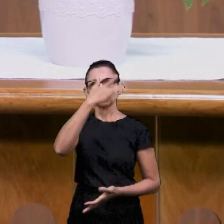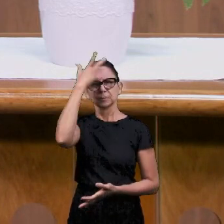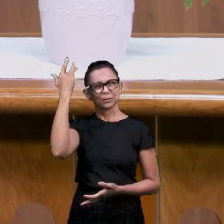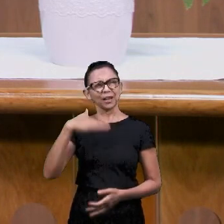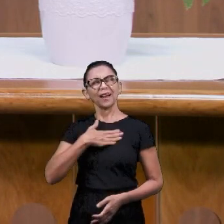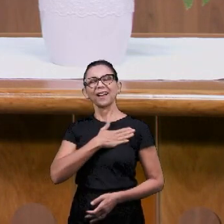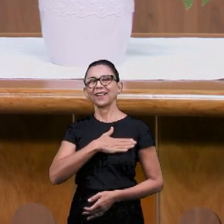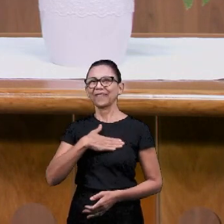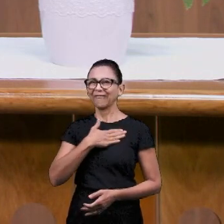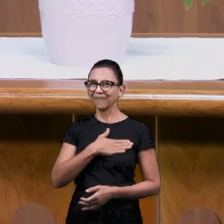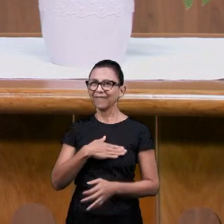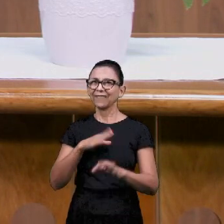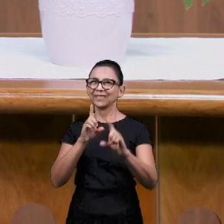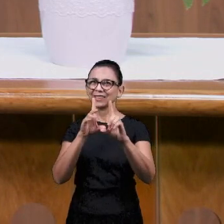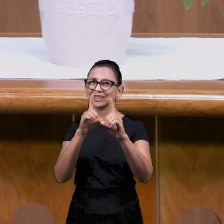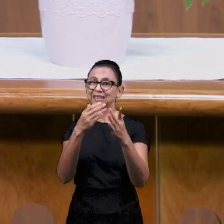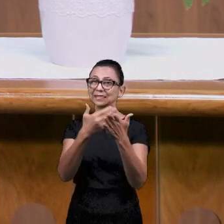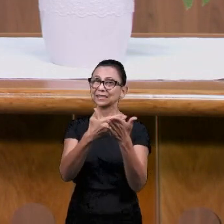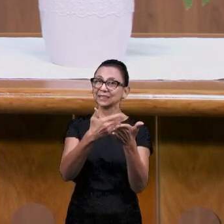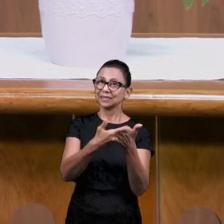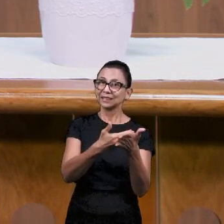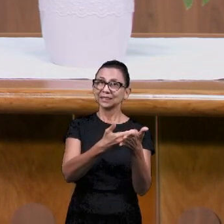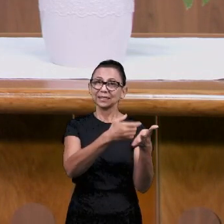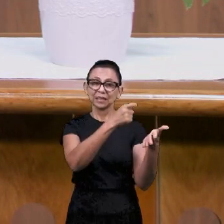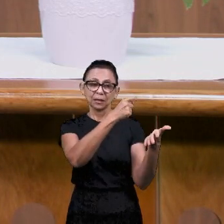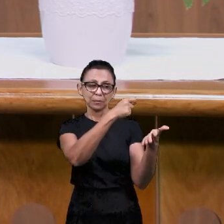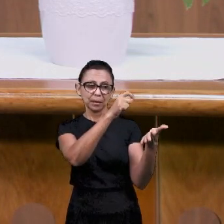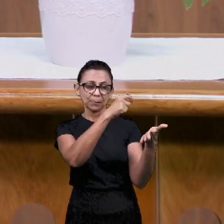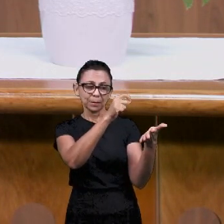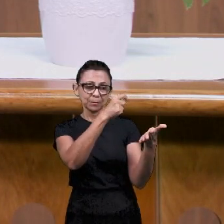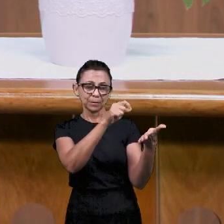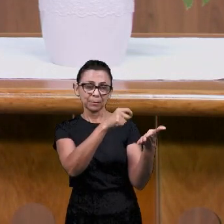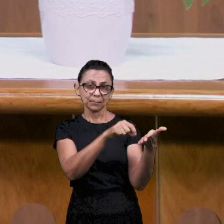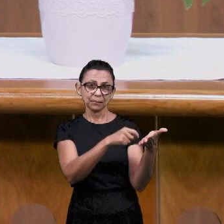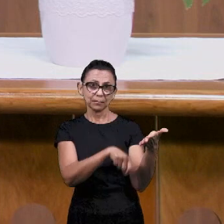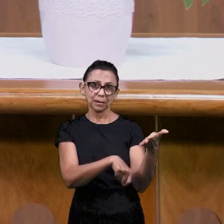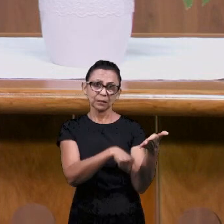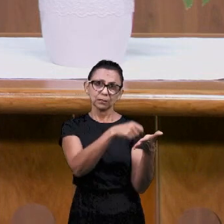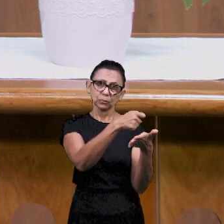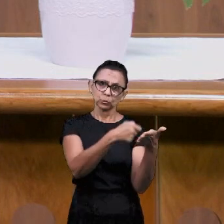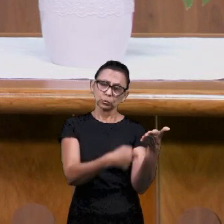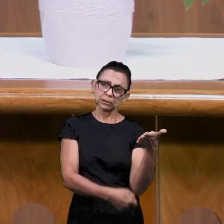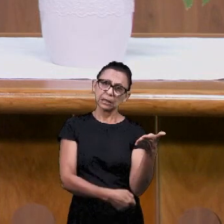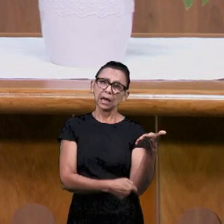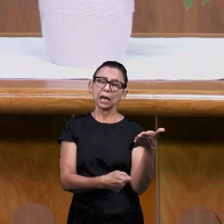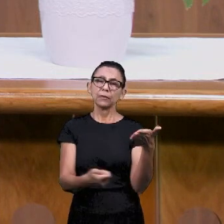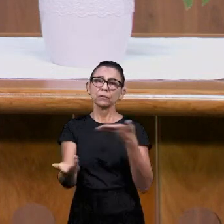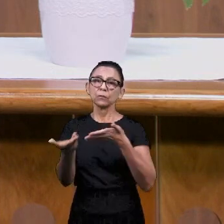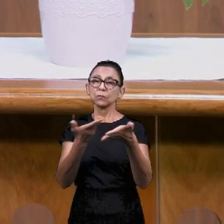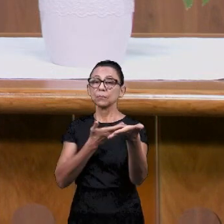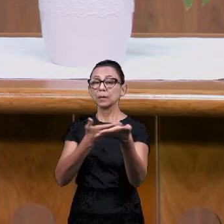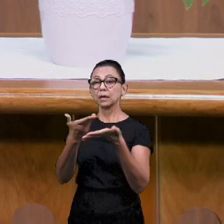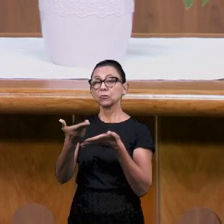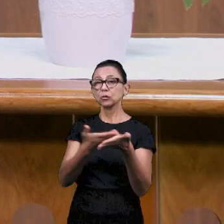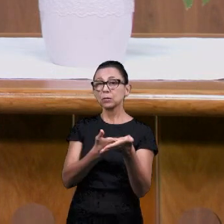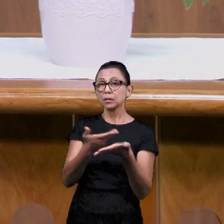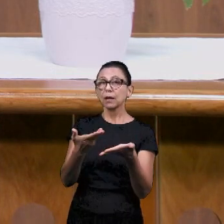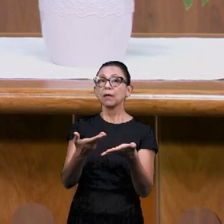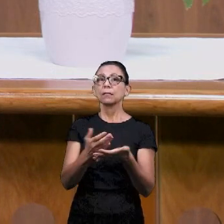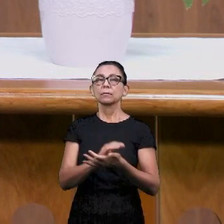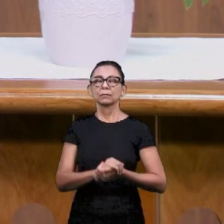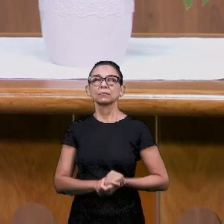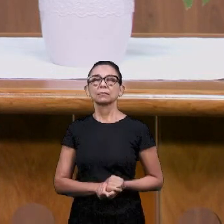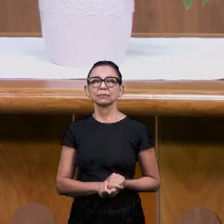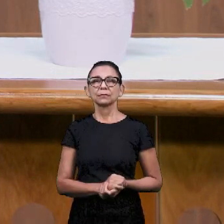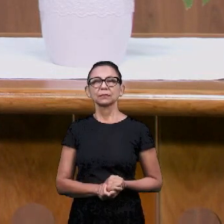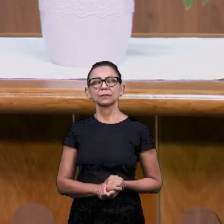doctrine, vont prendre des notes, parce que toujours quelqu'un apporte quelque chose de nouveau qui va être rajouté. Donc, vous allez voir cette opportunité